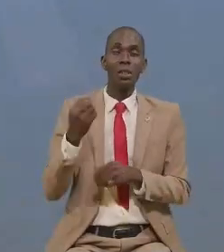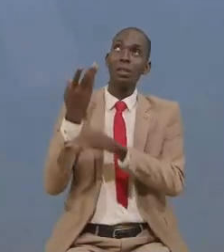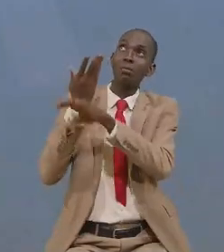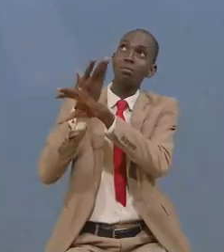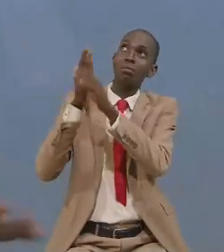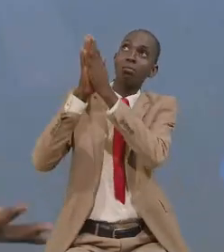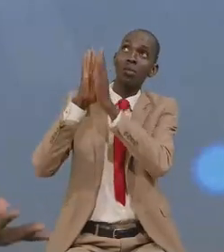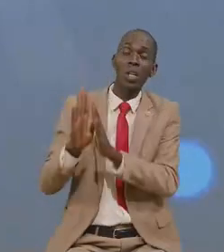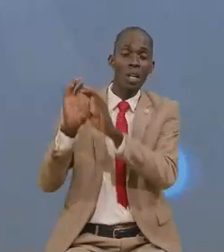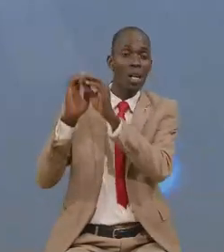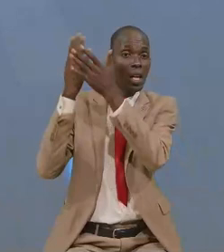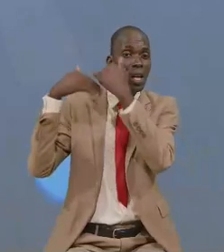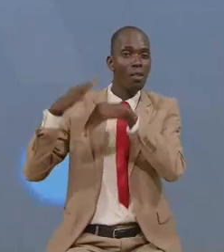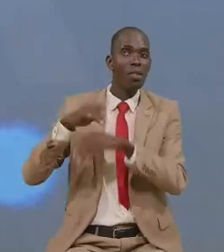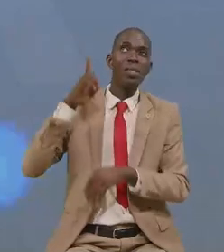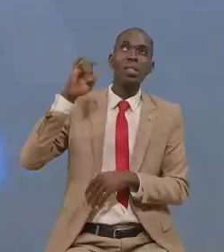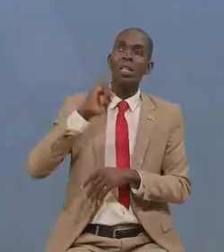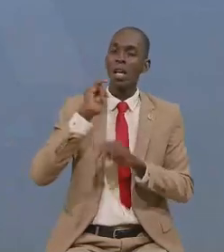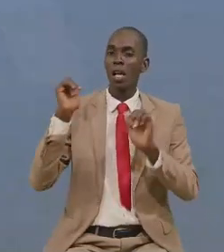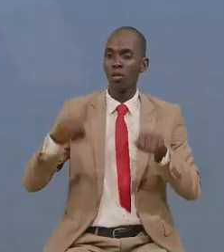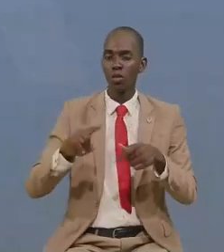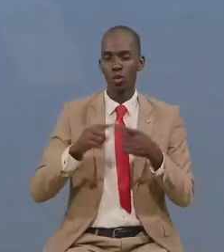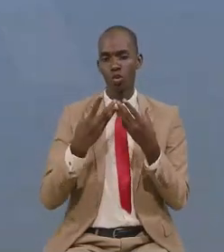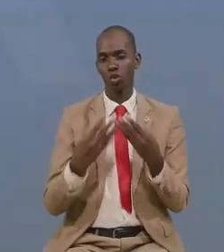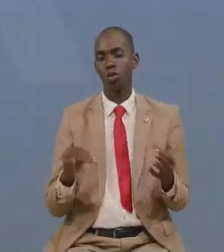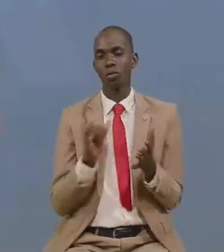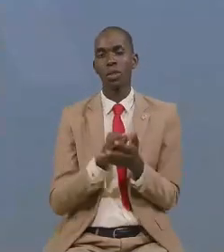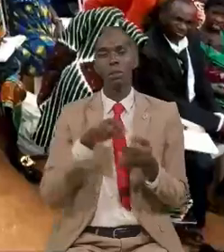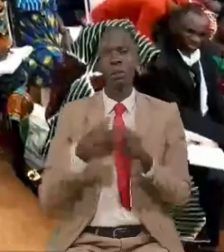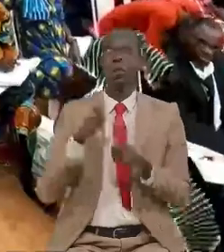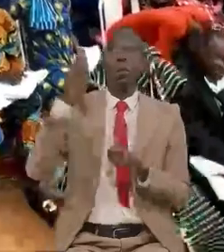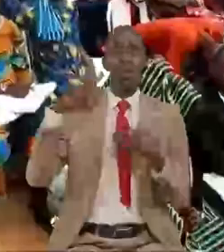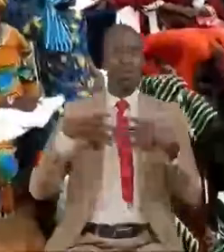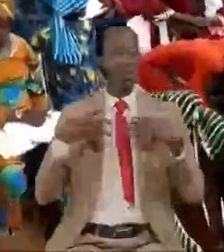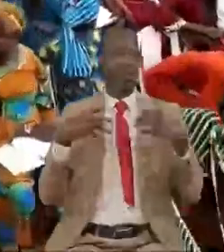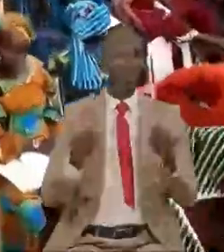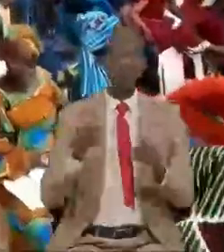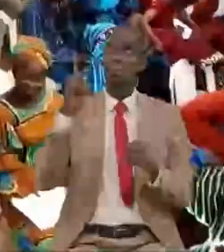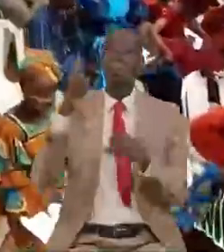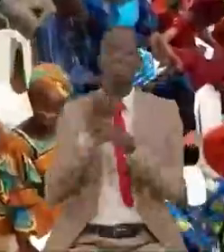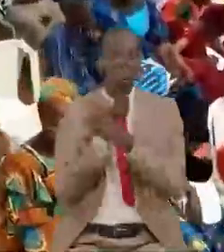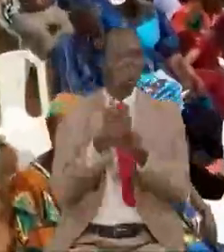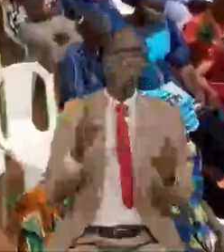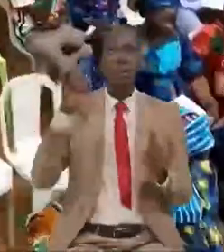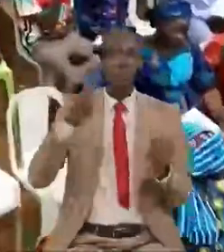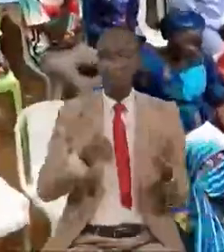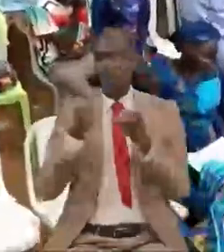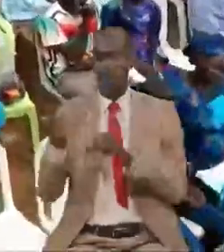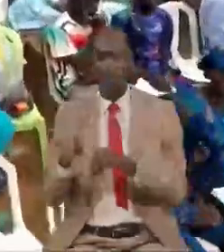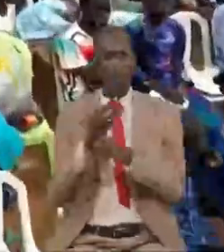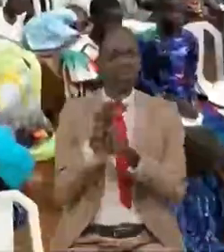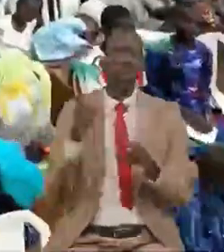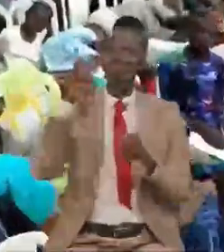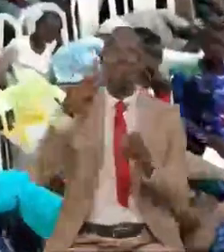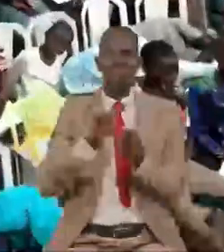il est capable de résoudre ce problème. Il guérit, il délivre, il affranchit, il transforme